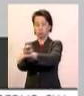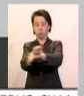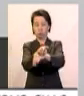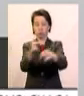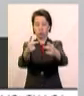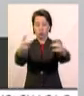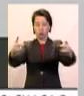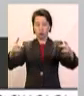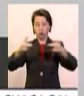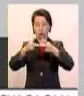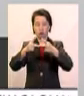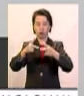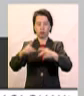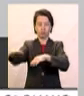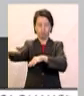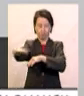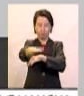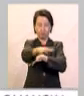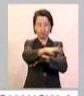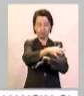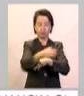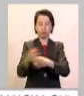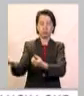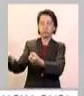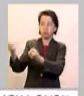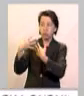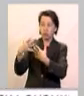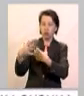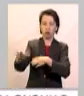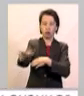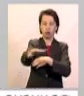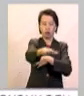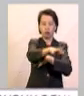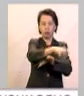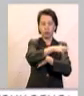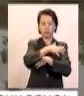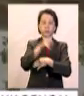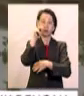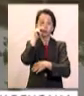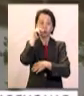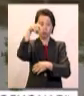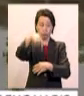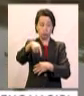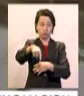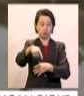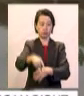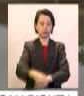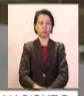di kawasan-kawasan yang dimaklumkanlah di kawasan di perairan Kedah ini.